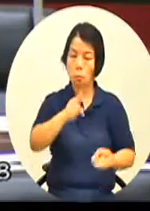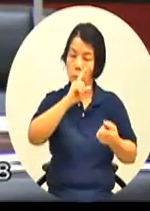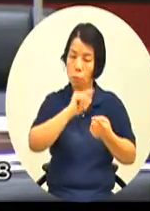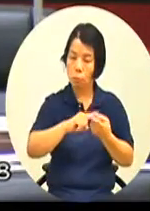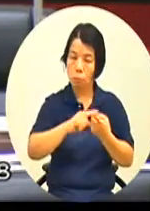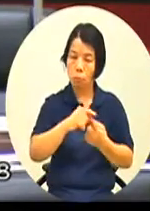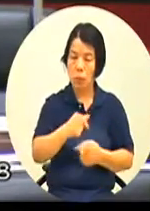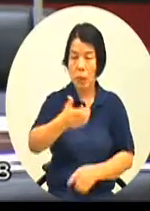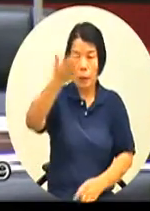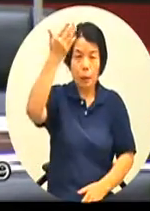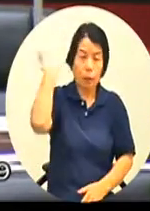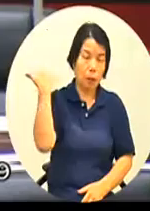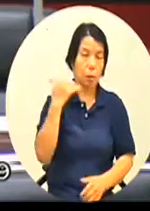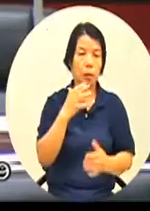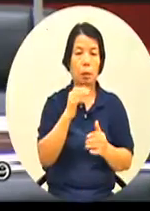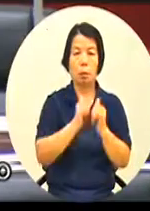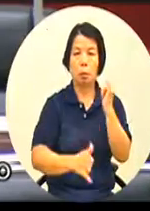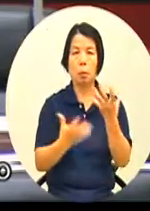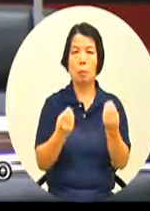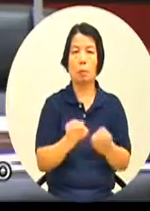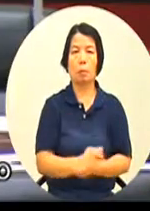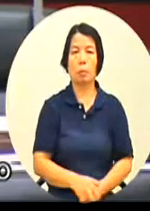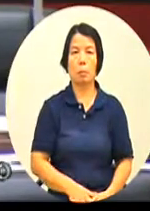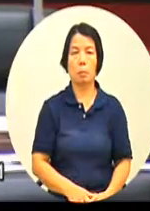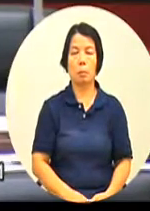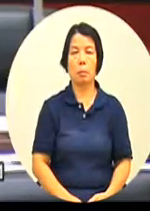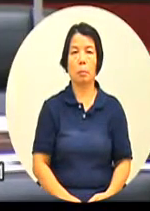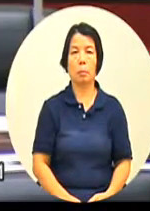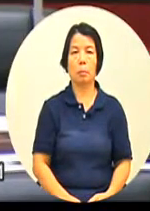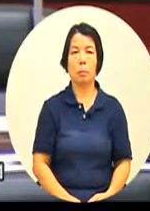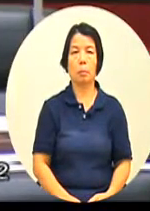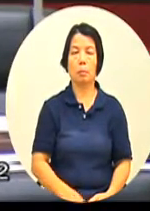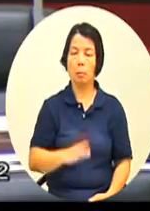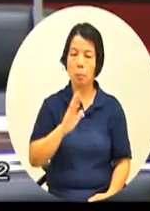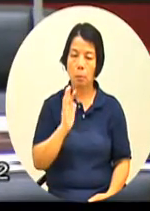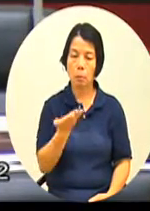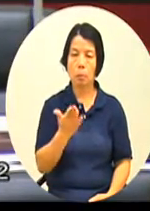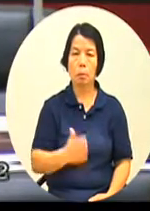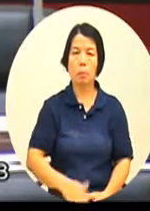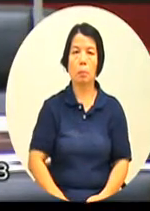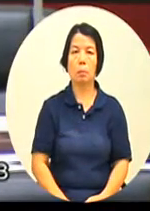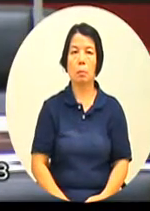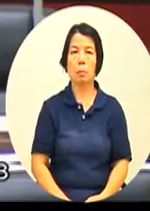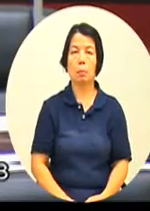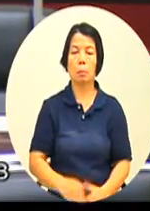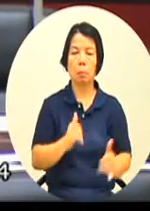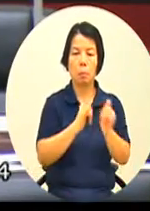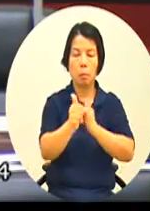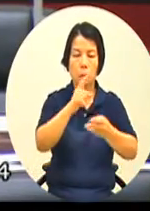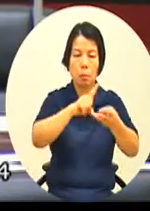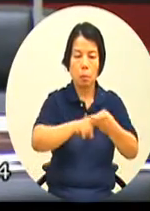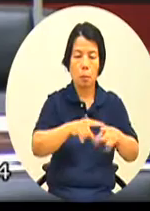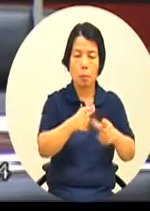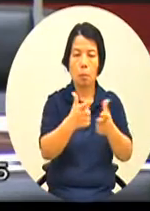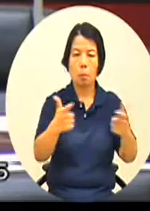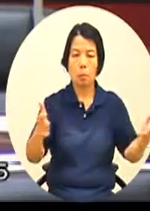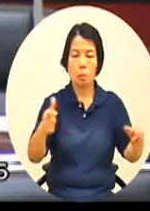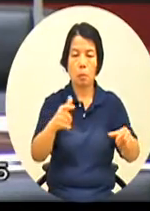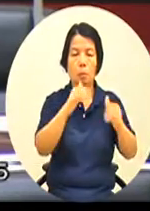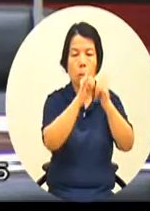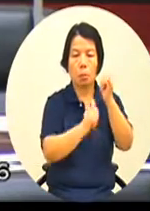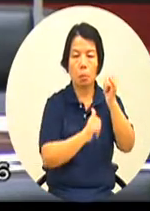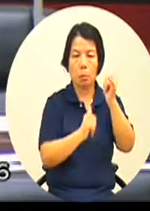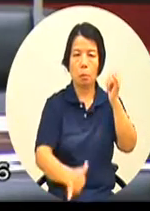在以前时代这个什么事你都可以去做了啊，但是呢民主多元的时代，